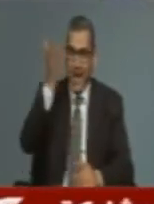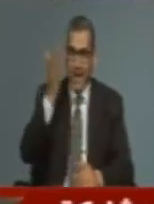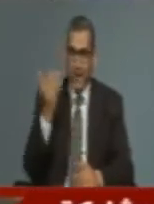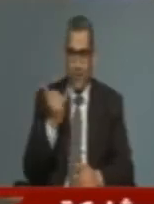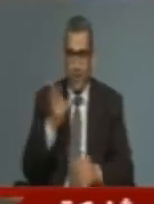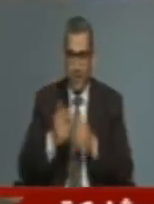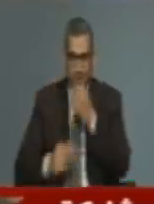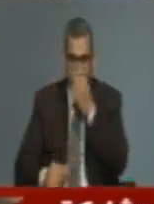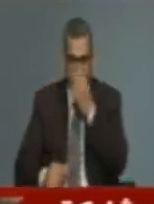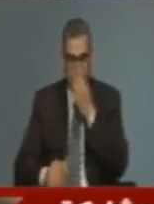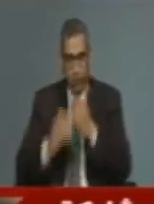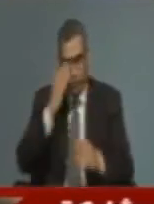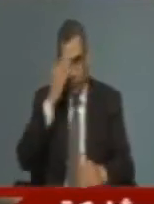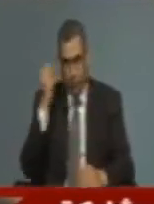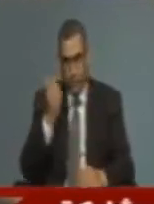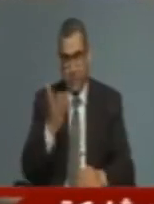شكرا يا روان.